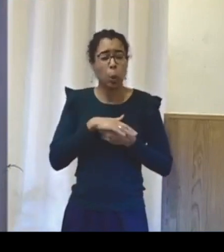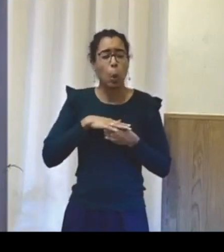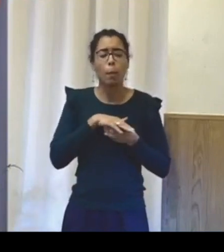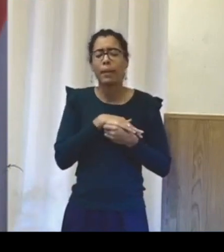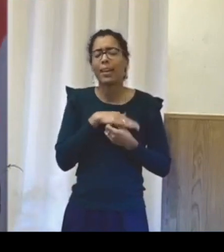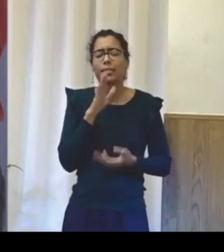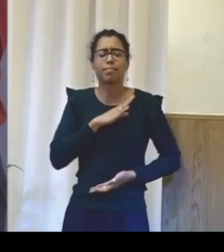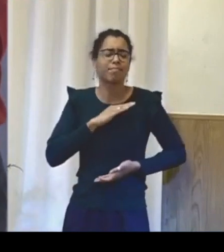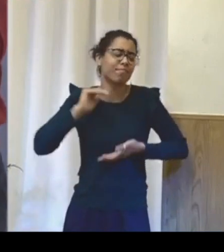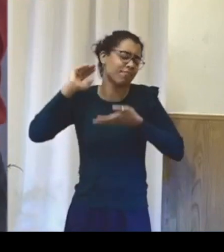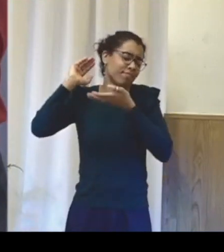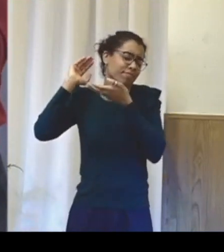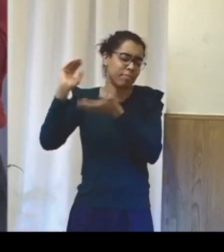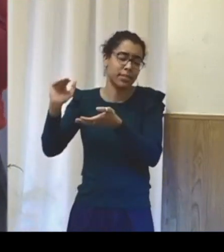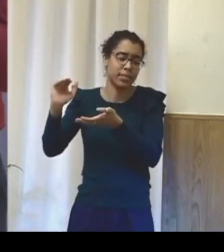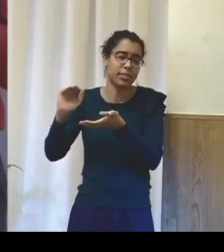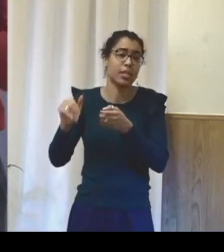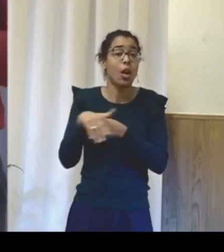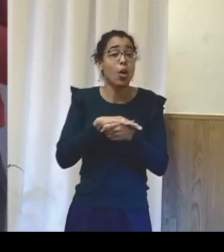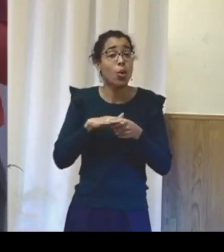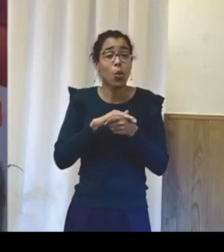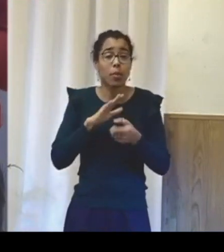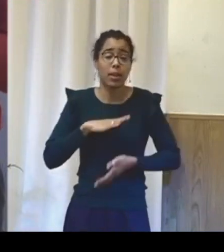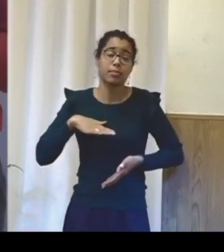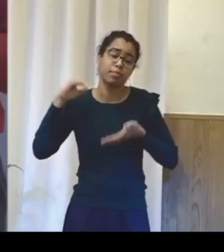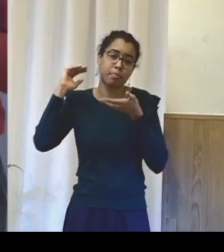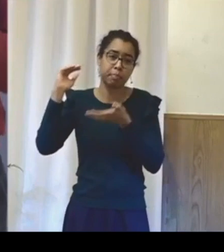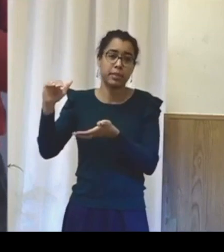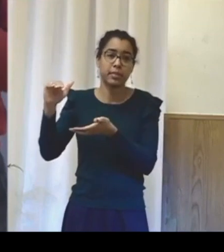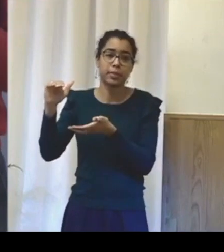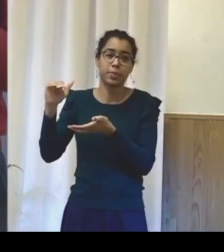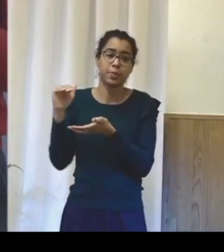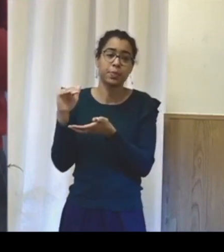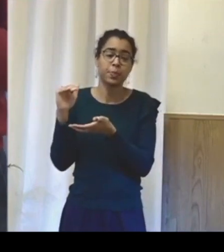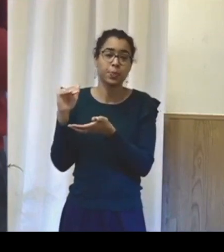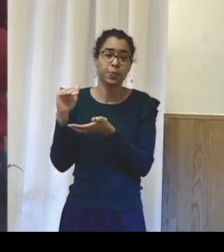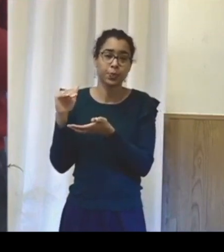entière. Tout entière. Cette vie